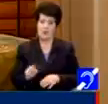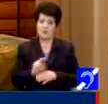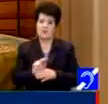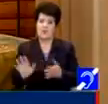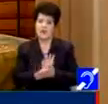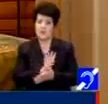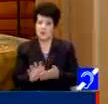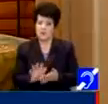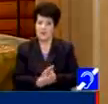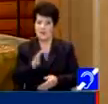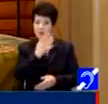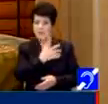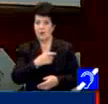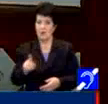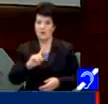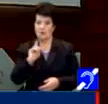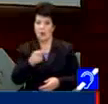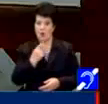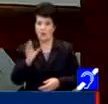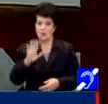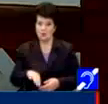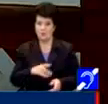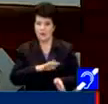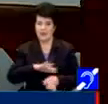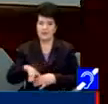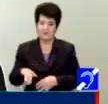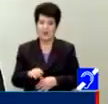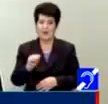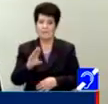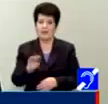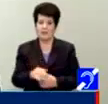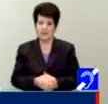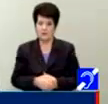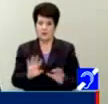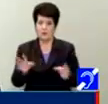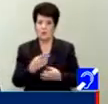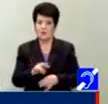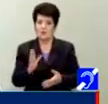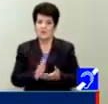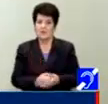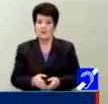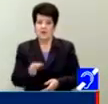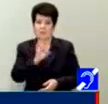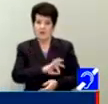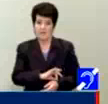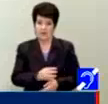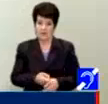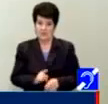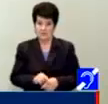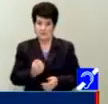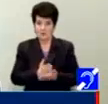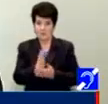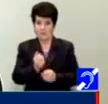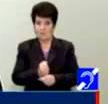tratamente gratuite pentru o perioadă de un an după expirarea mandatului. În general, nu trebuie să existe anumite privilegii pentru funcționari